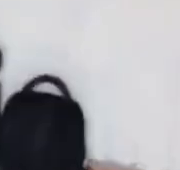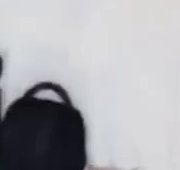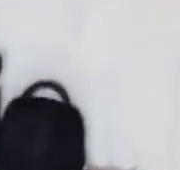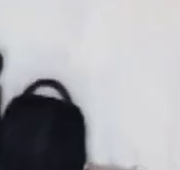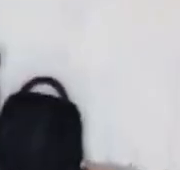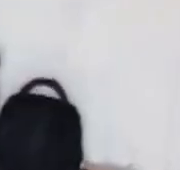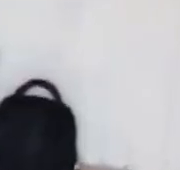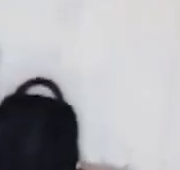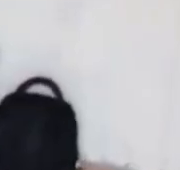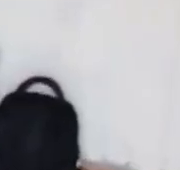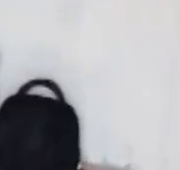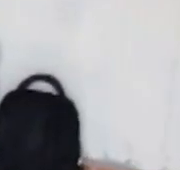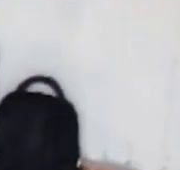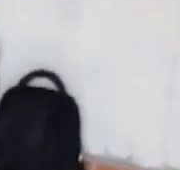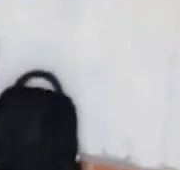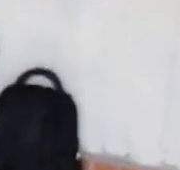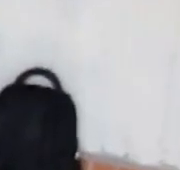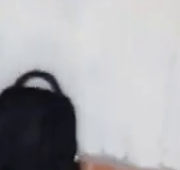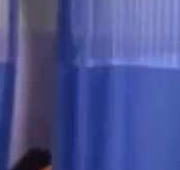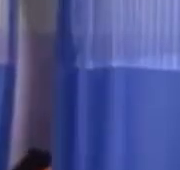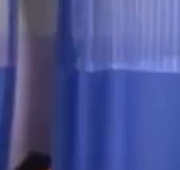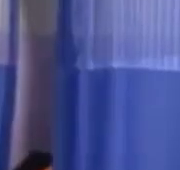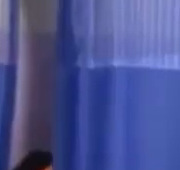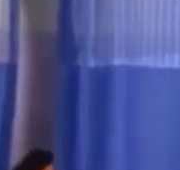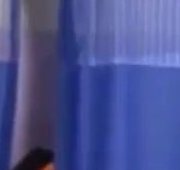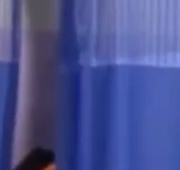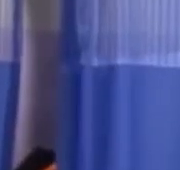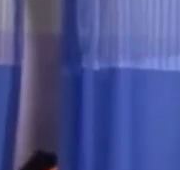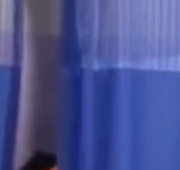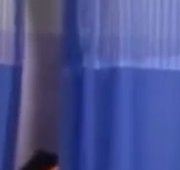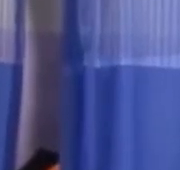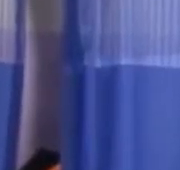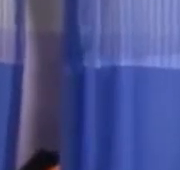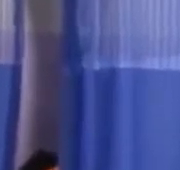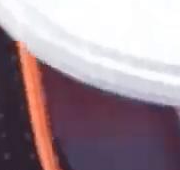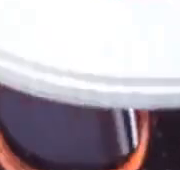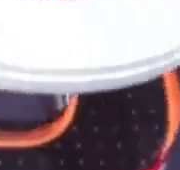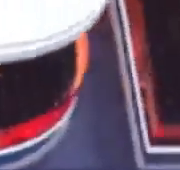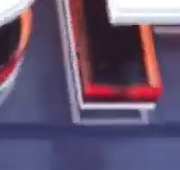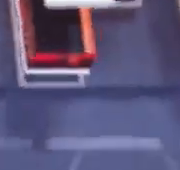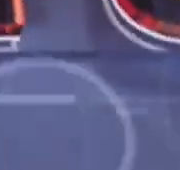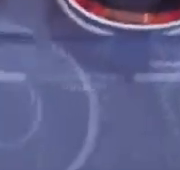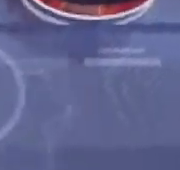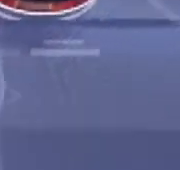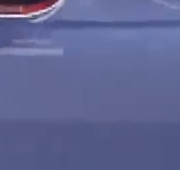Ja, emikisa gy'okuzaala weegiri. N'emirimu ajja kuddamu agikole.